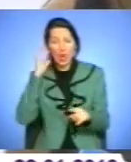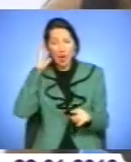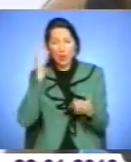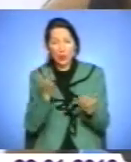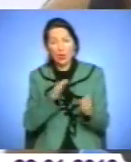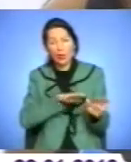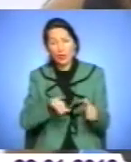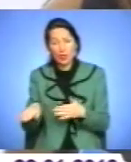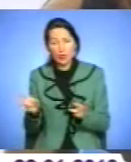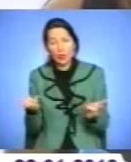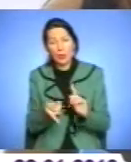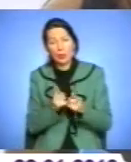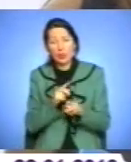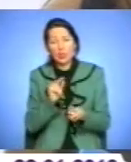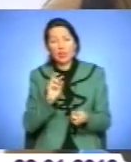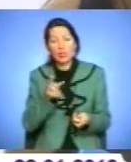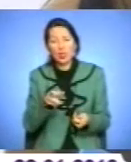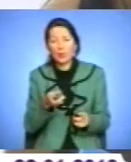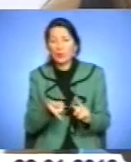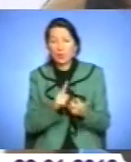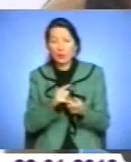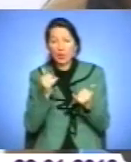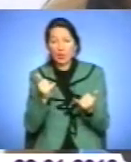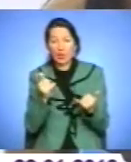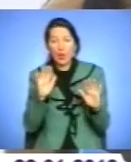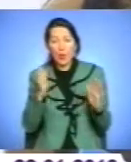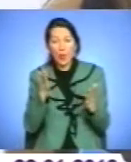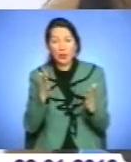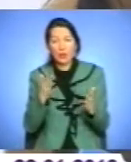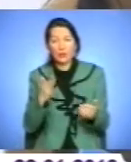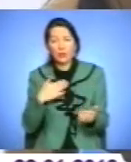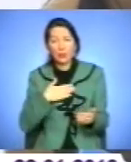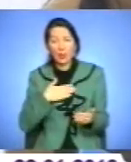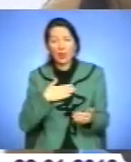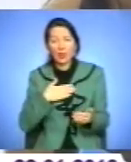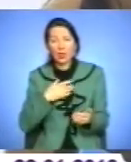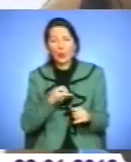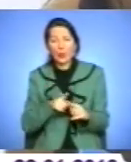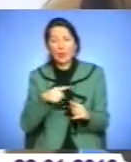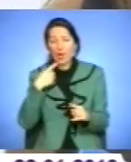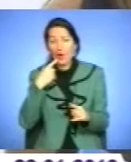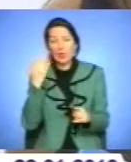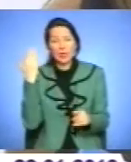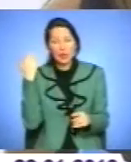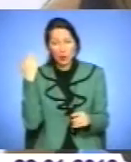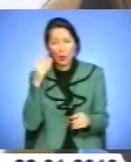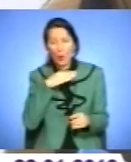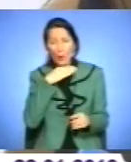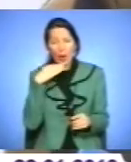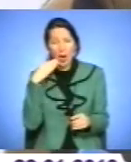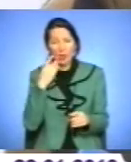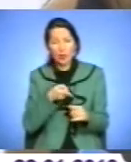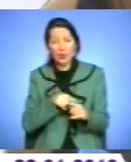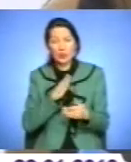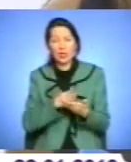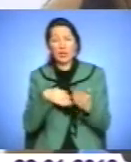заміняти іншим. Чим замінити? На даний момент. Зрештою, ми про це говорили давно і багато. Це є